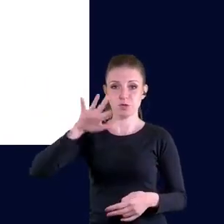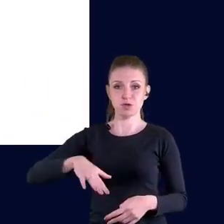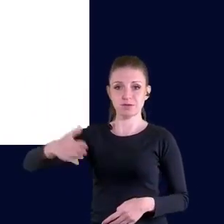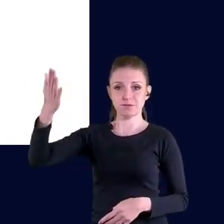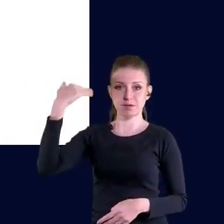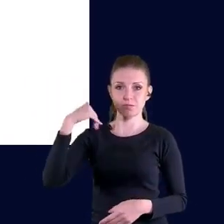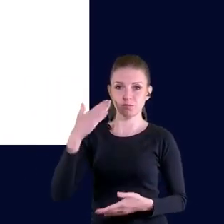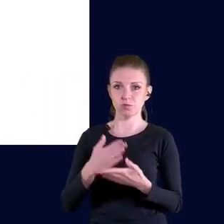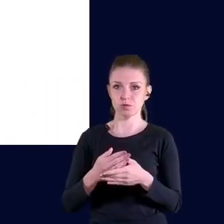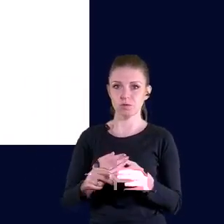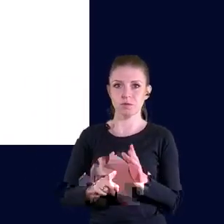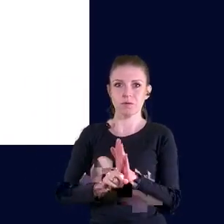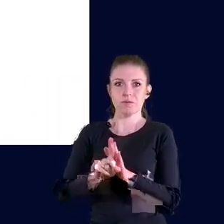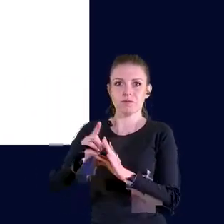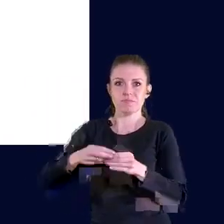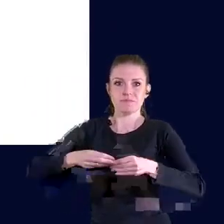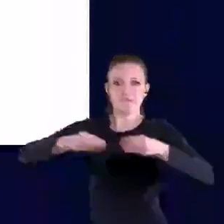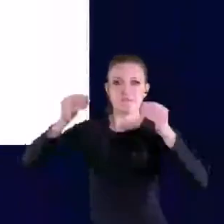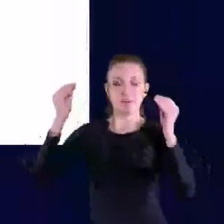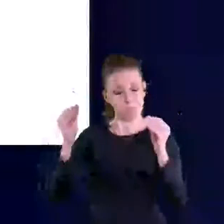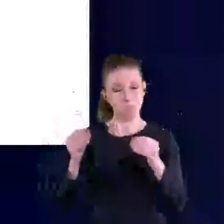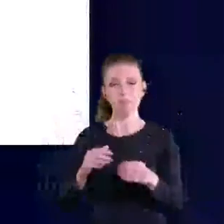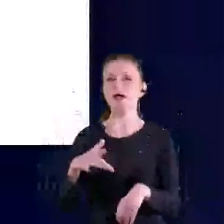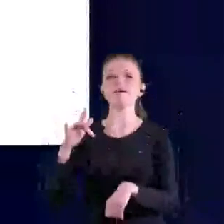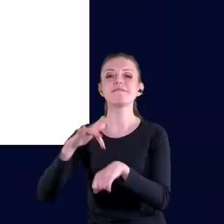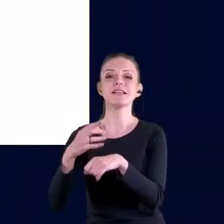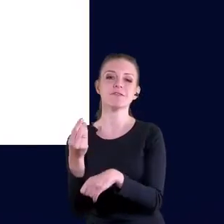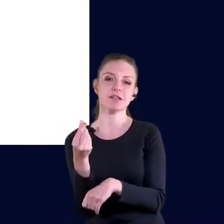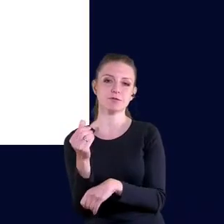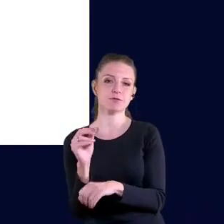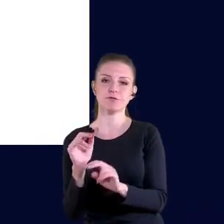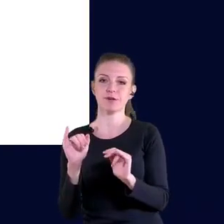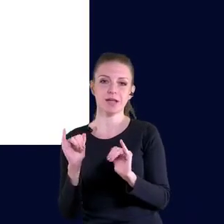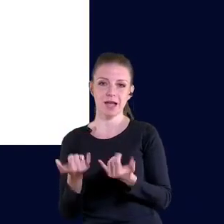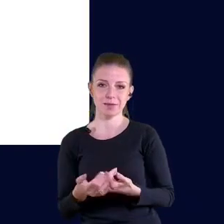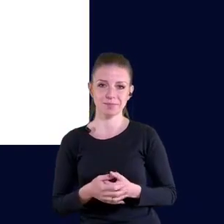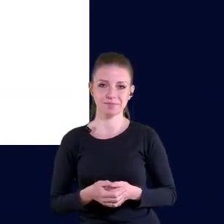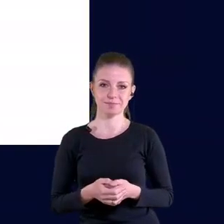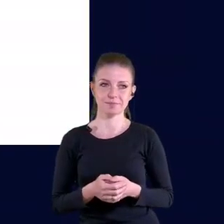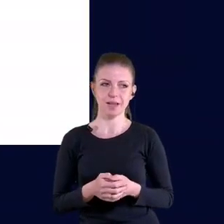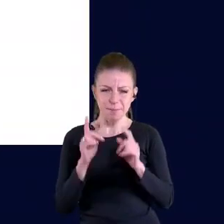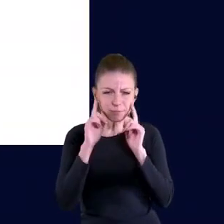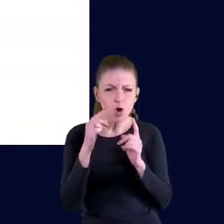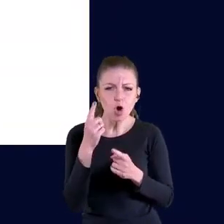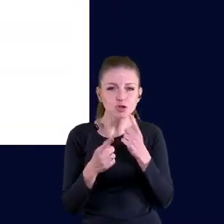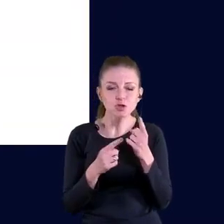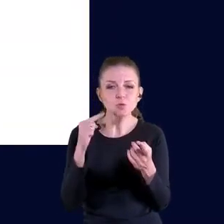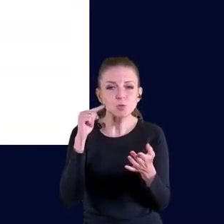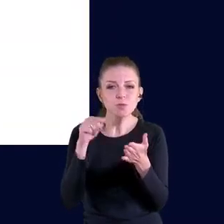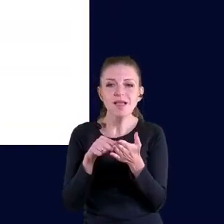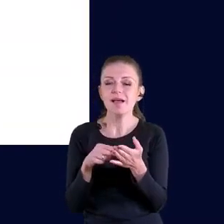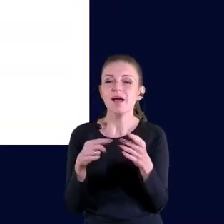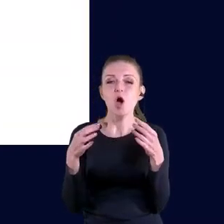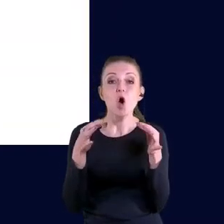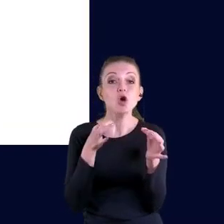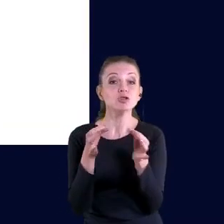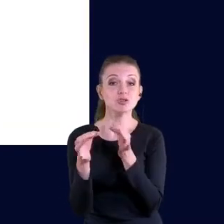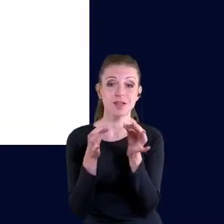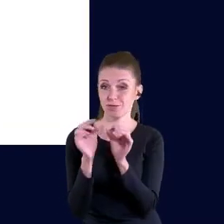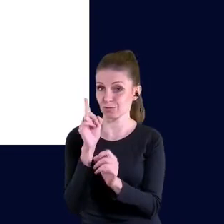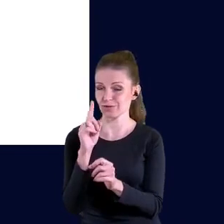jak wyglądają nasze wyniki finansowe a raczej Jak wyglądają oszczędności bo To liczymy